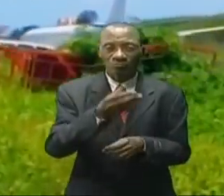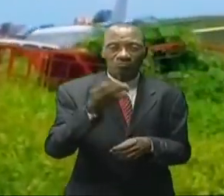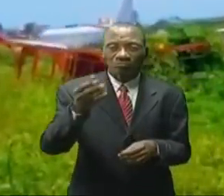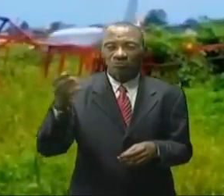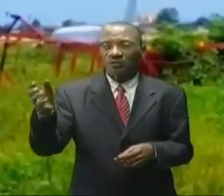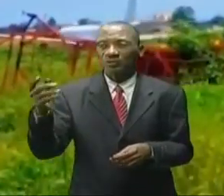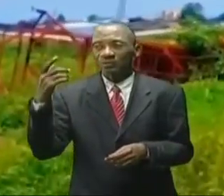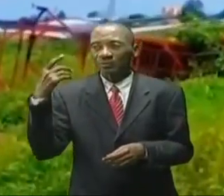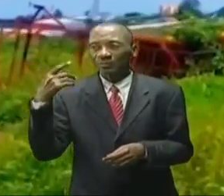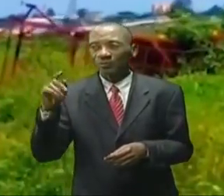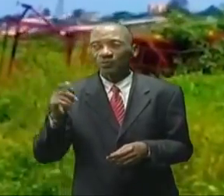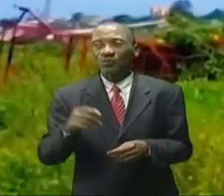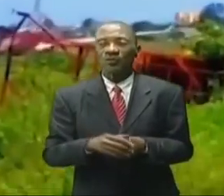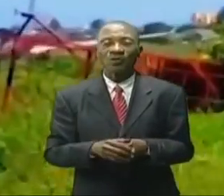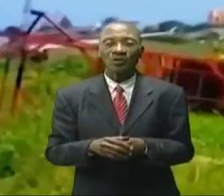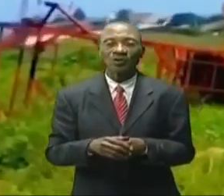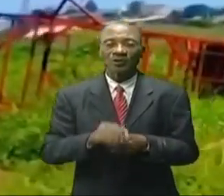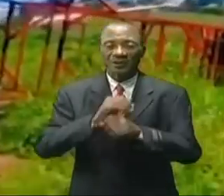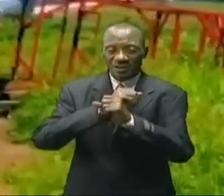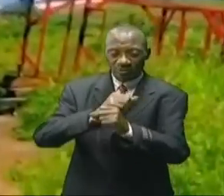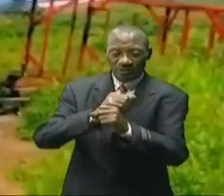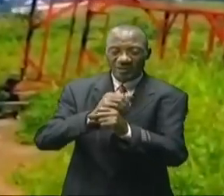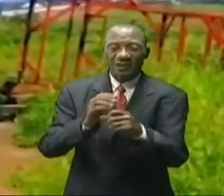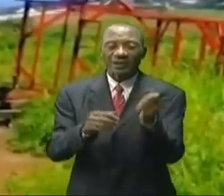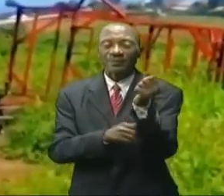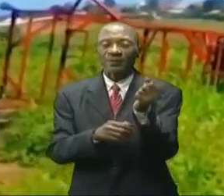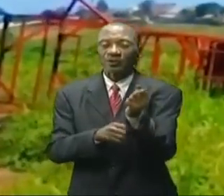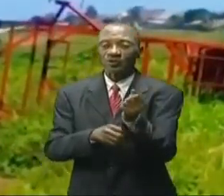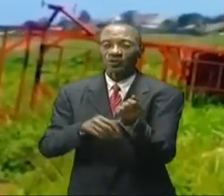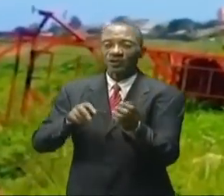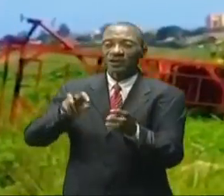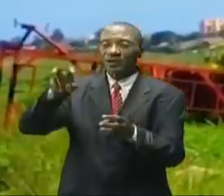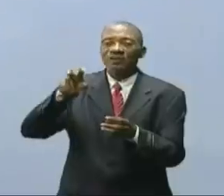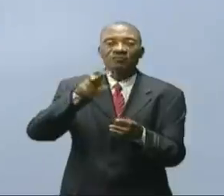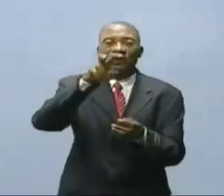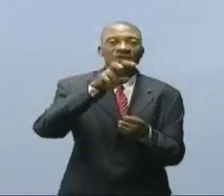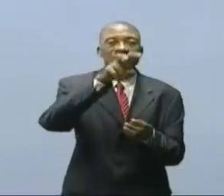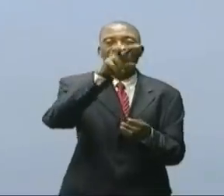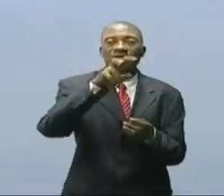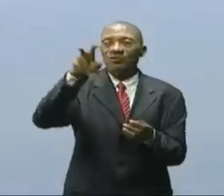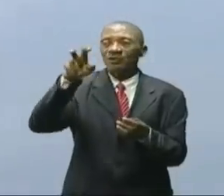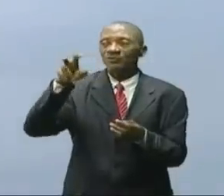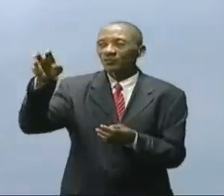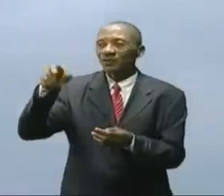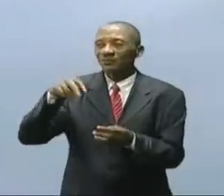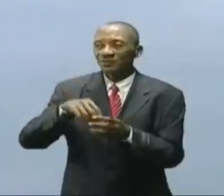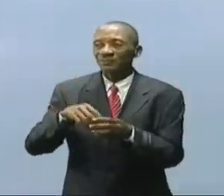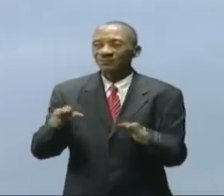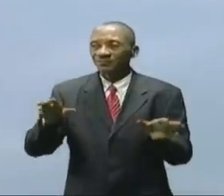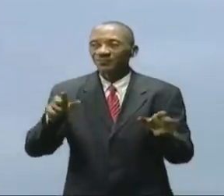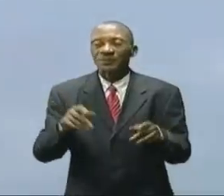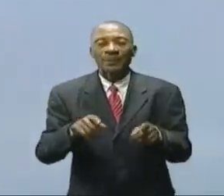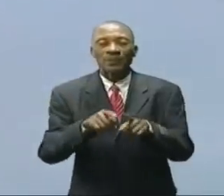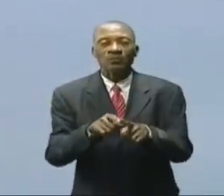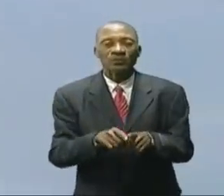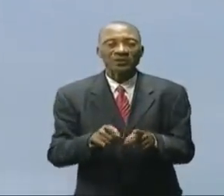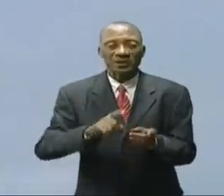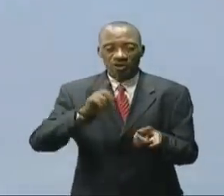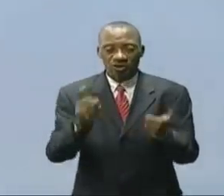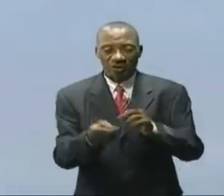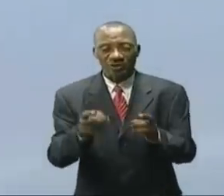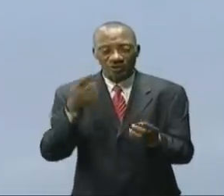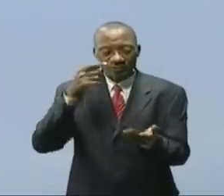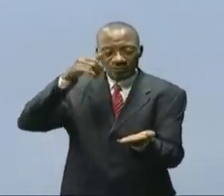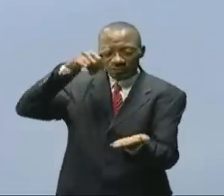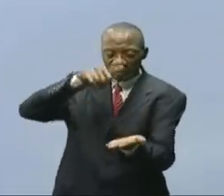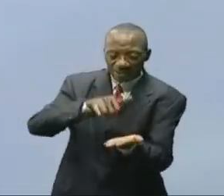la sécurité de la navigation aérienne sur l'ensemble du territoire national, mais aussi pour la modernisation des aéroports de la